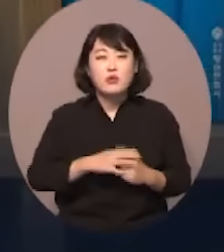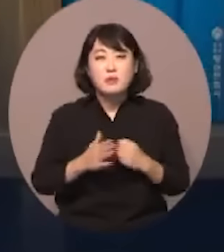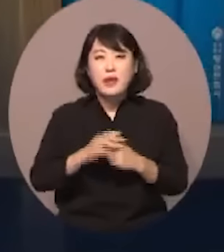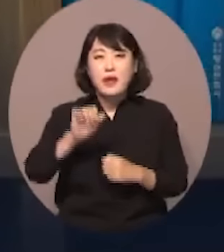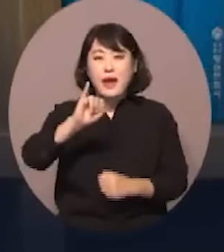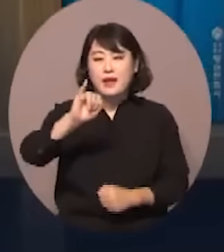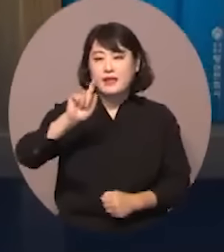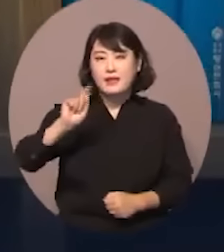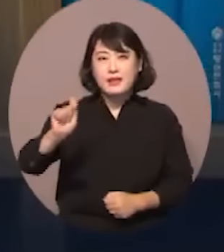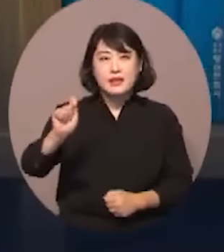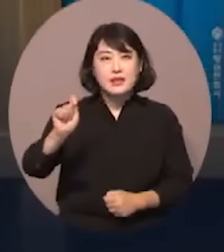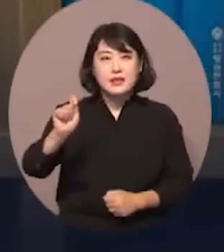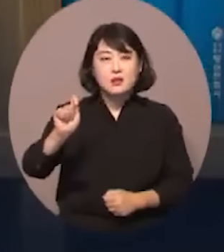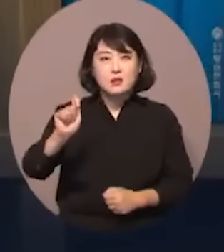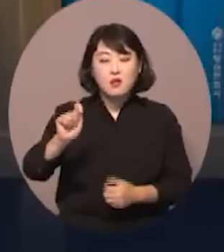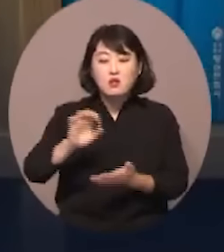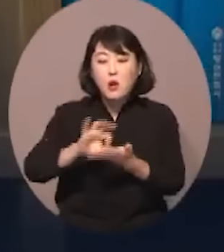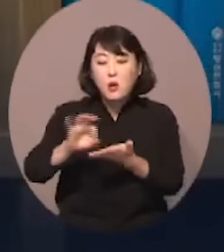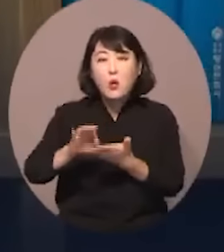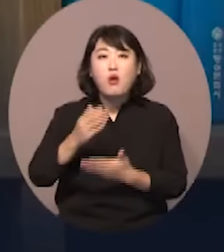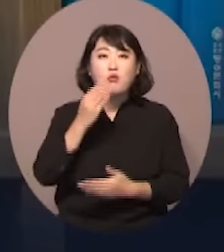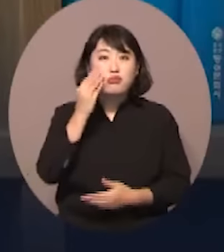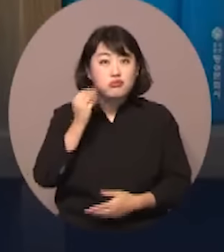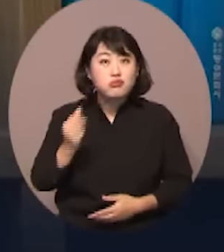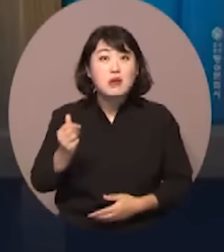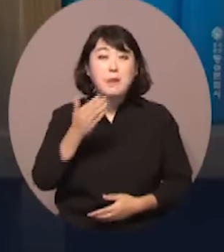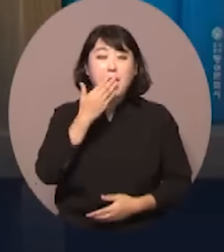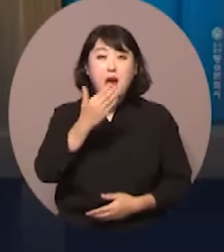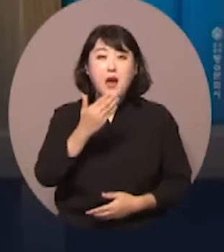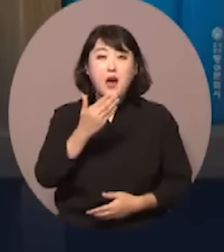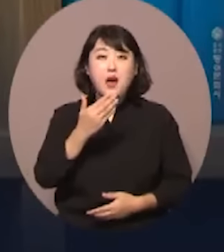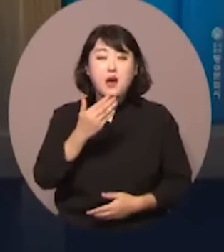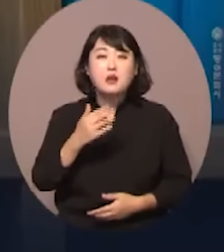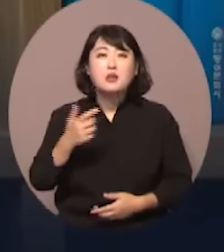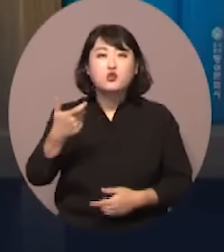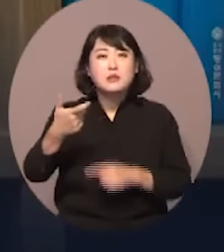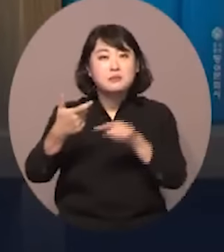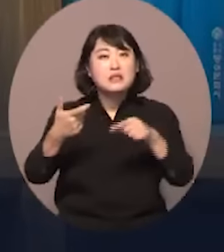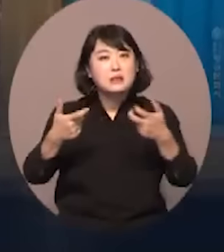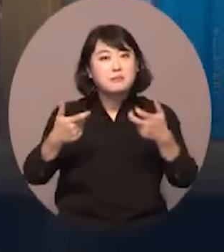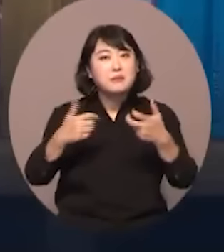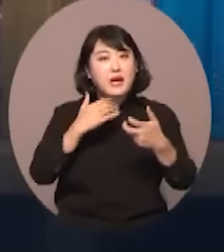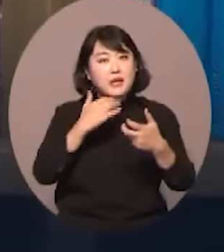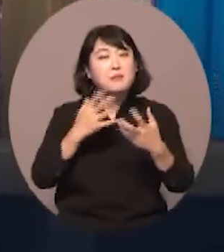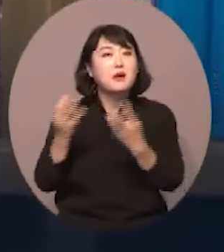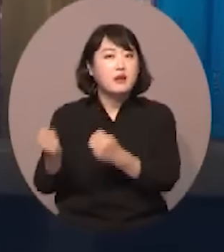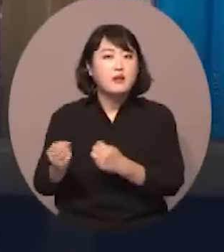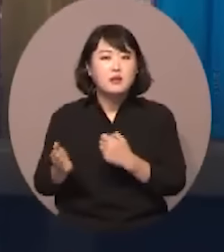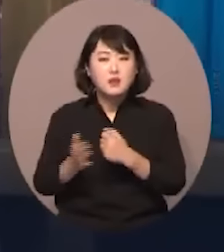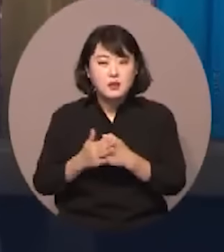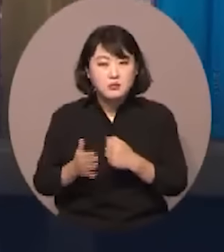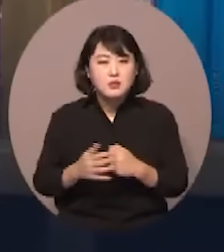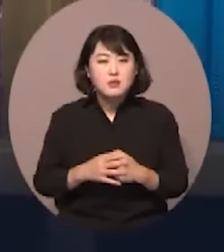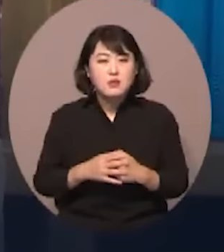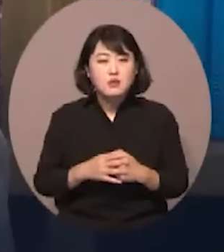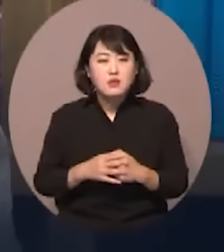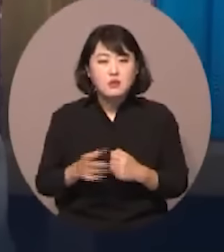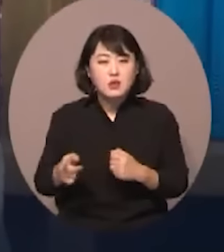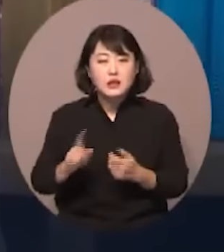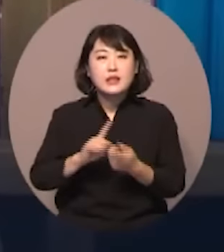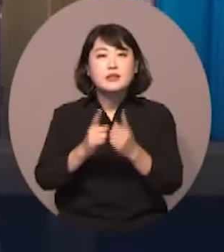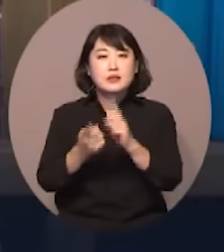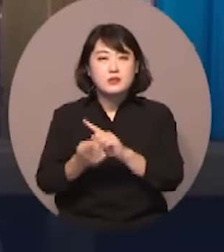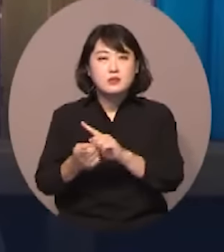IT의 활용 능력이 좋으신 베이비부머 세대들이 많단 말이에요. 어떤 그